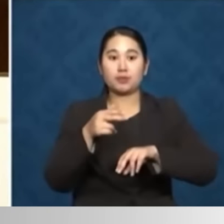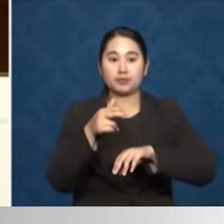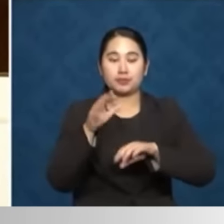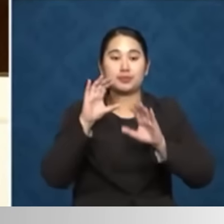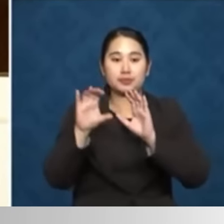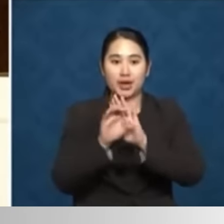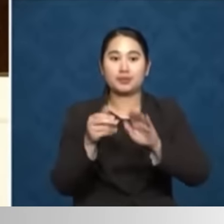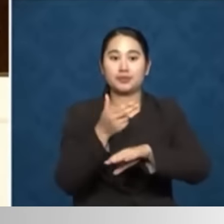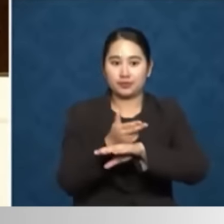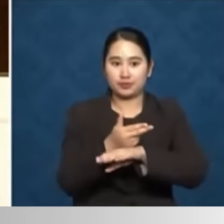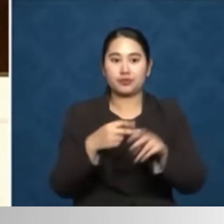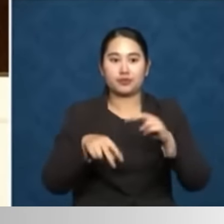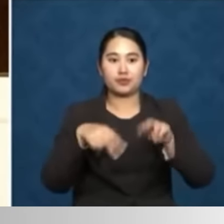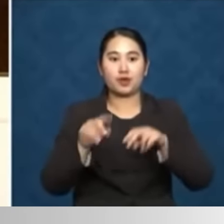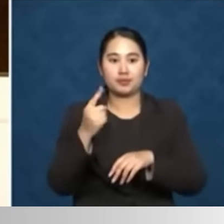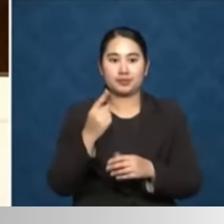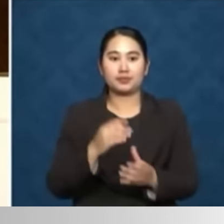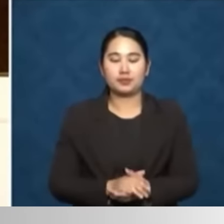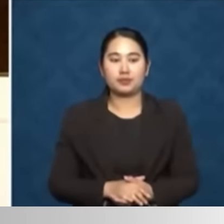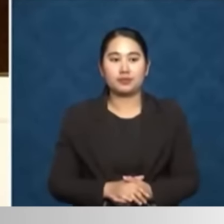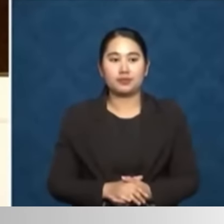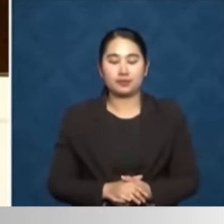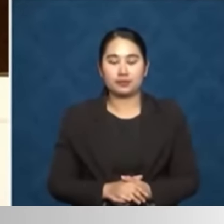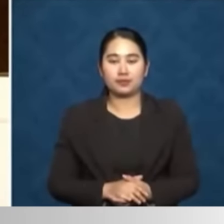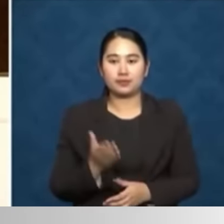มจะตรวจสอบคลิปดูนะครับ ท่านประธานครับท่านประธานคร ับ